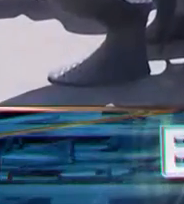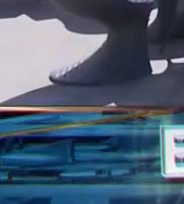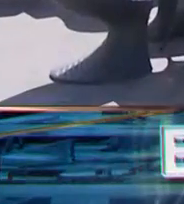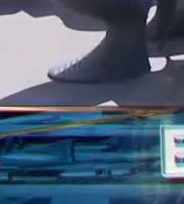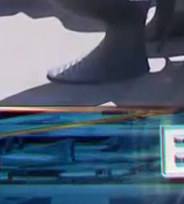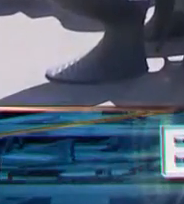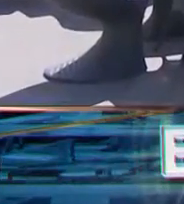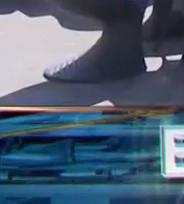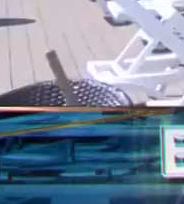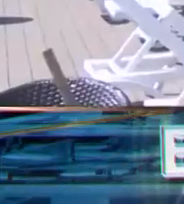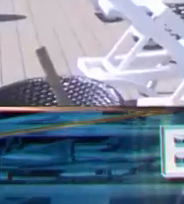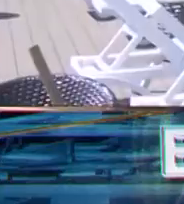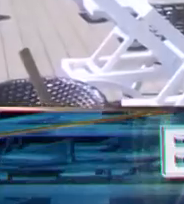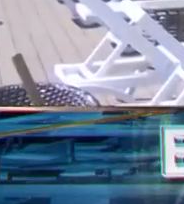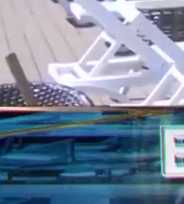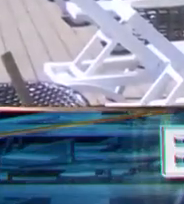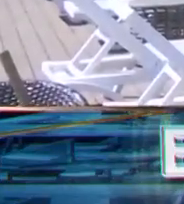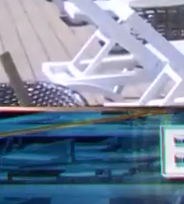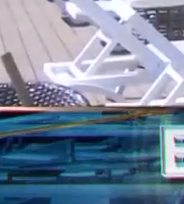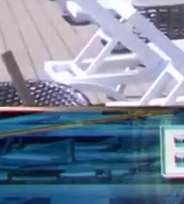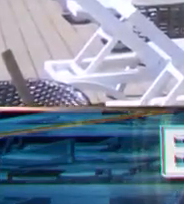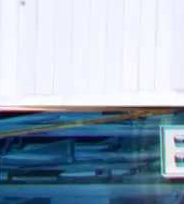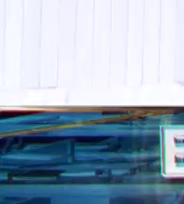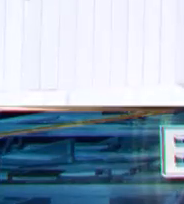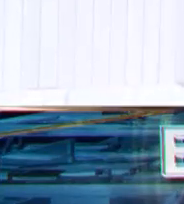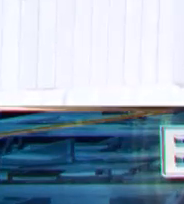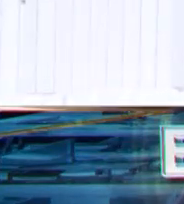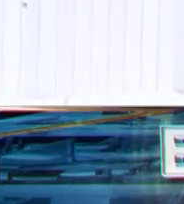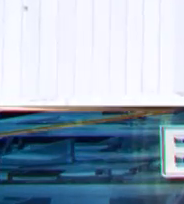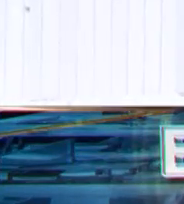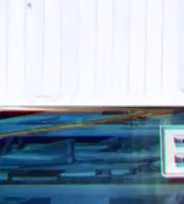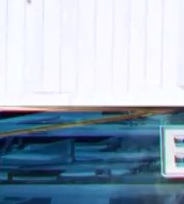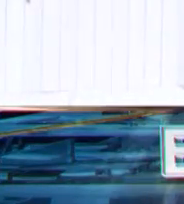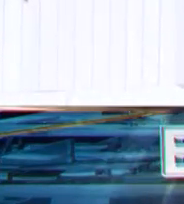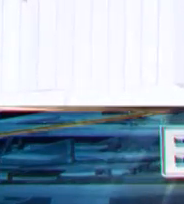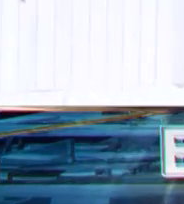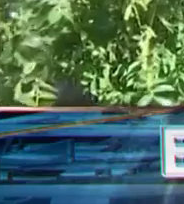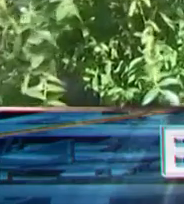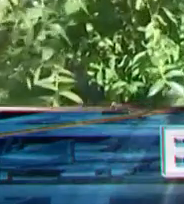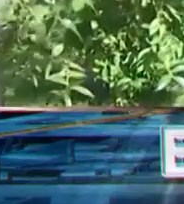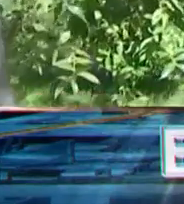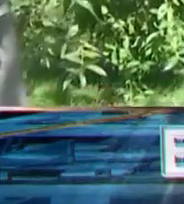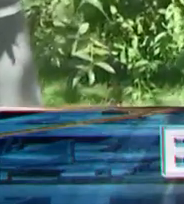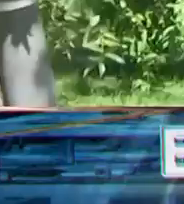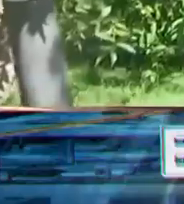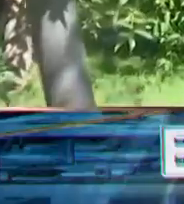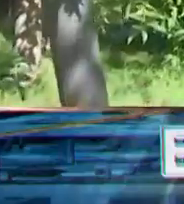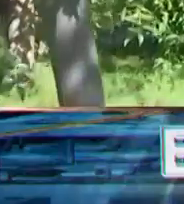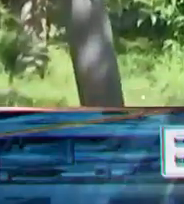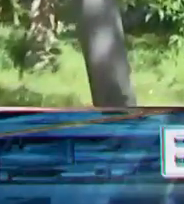Ертең шомылу маусымы ашылады. Алакөлдегі 250 демалыс орнына тағы 15 нысан қосылады. Қазір туристерді қабылдауға дайындық жүріп